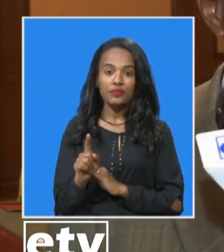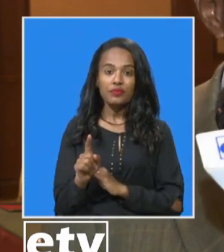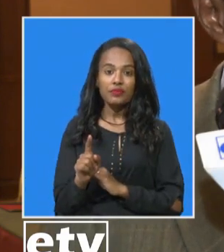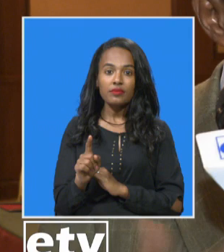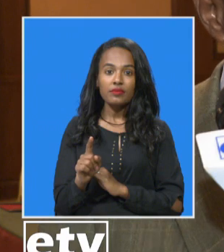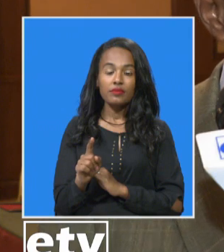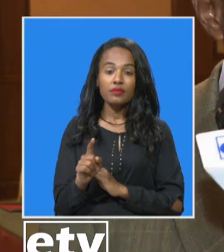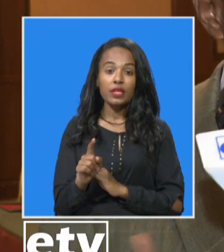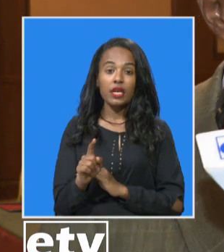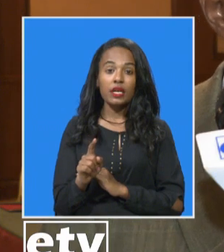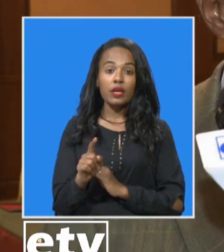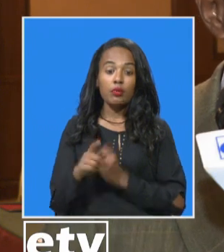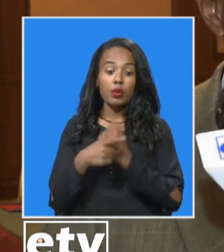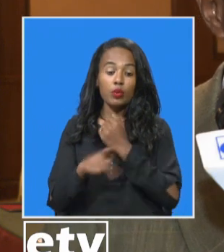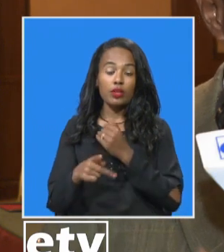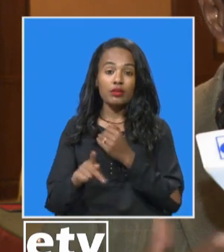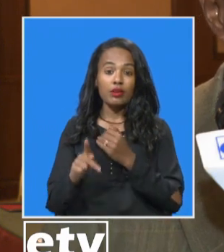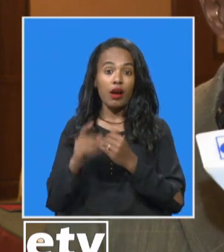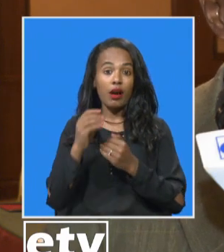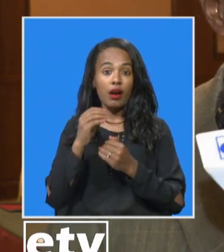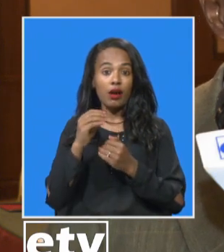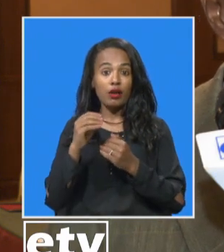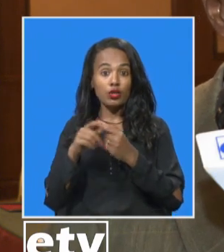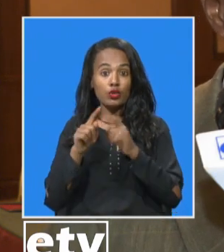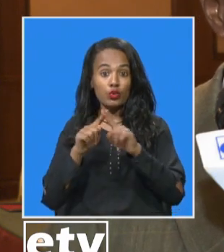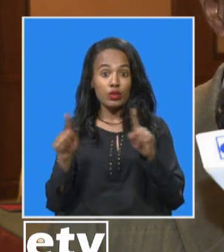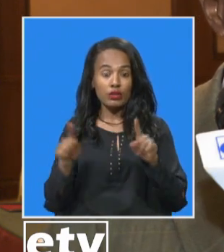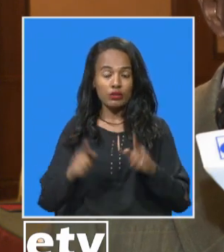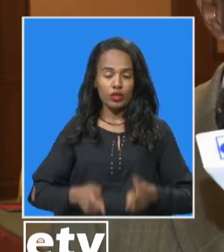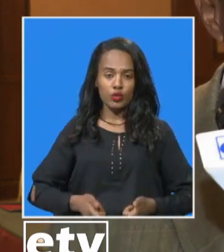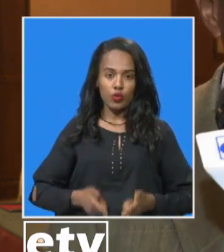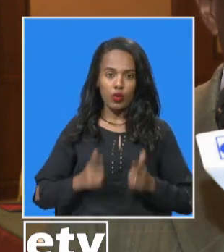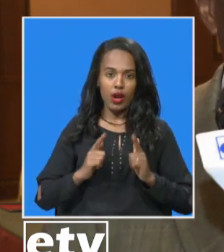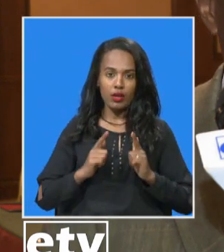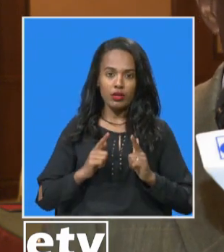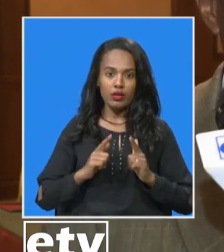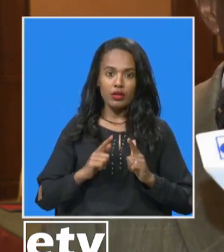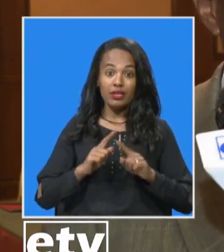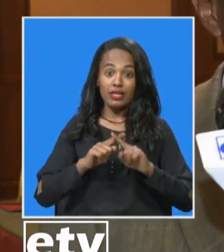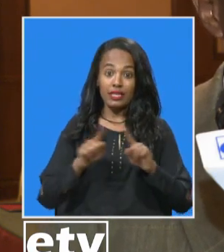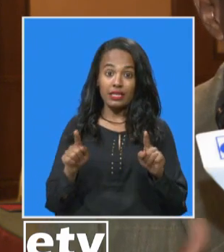በየትም ሀገር በፖለቲካ መለያየት የፖለቲካ ልዩነት ይኖራል። ግን